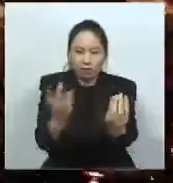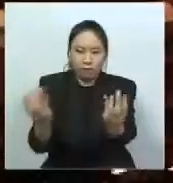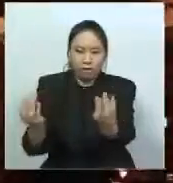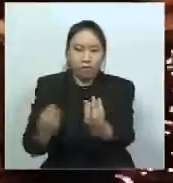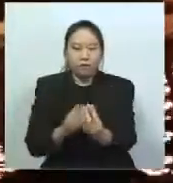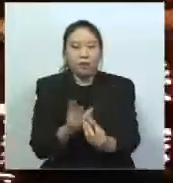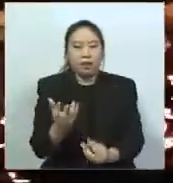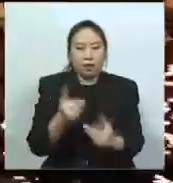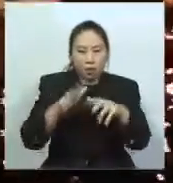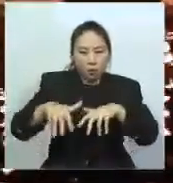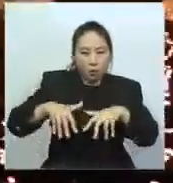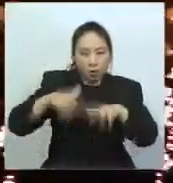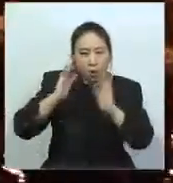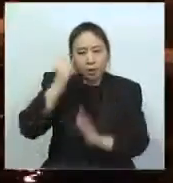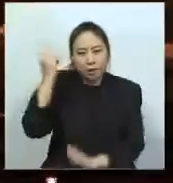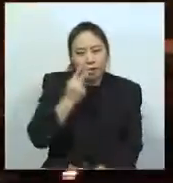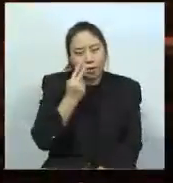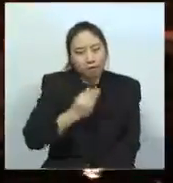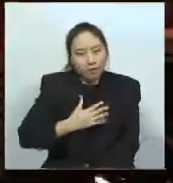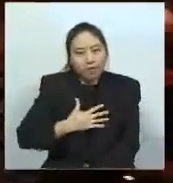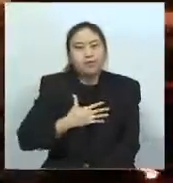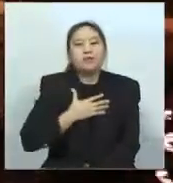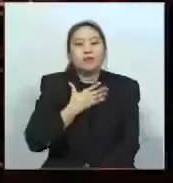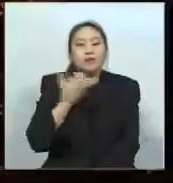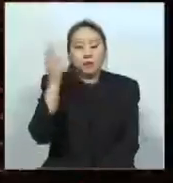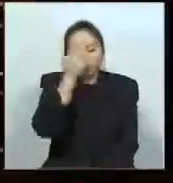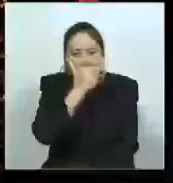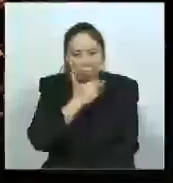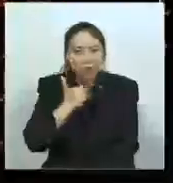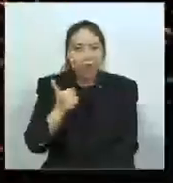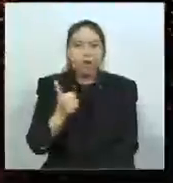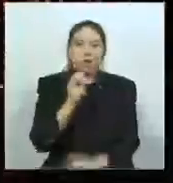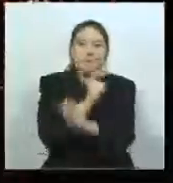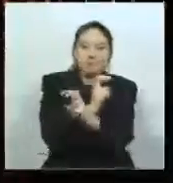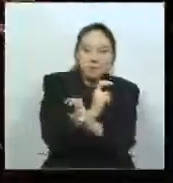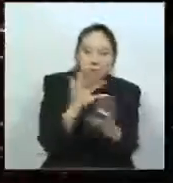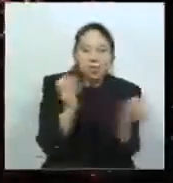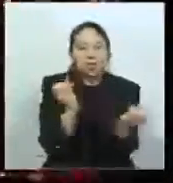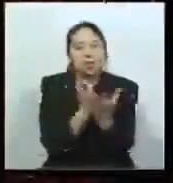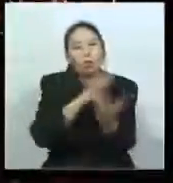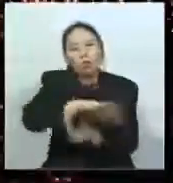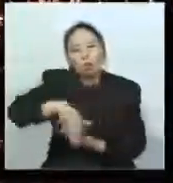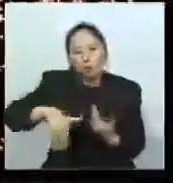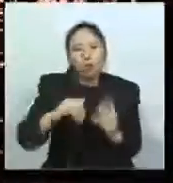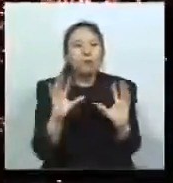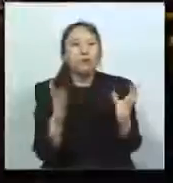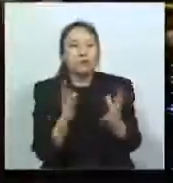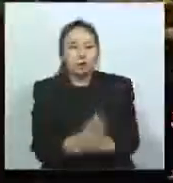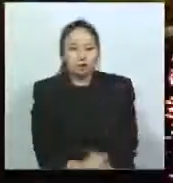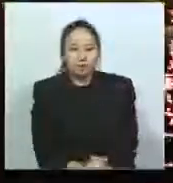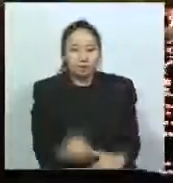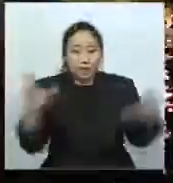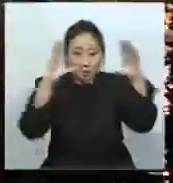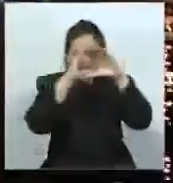ความประทับใจให้กับนักท่องเที่ยวเป็นอย่างมากนี่ค่ะคือสวยงามแล้วไม่เป็นมลพิษให้กับสิ่งแวดล้อมด้วย พอตกกล